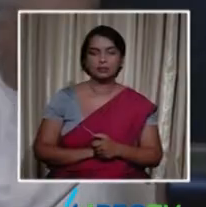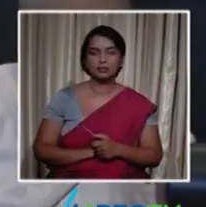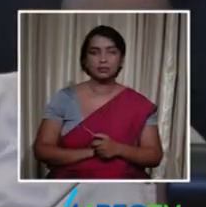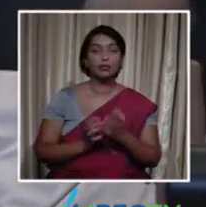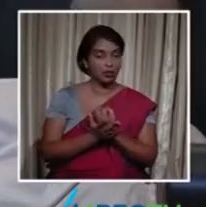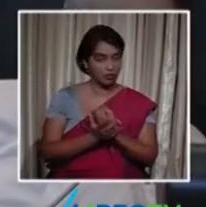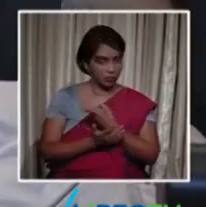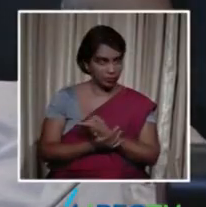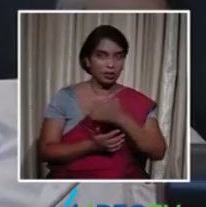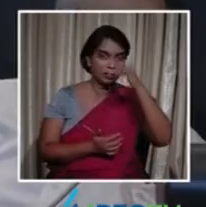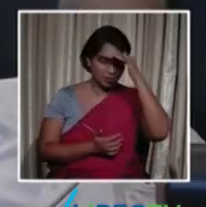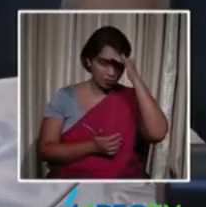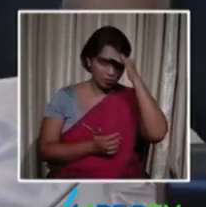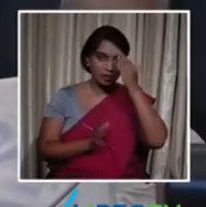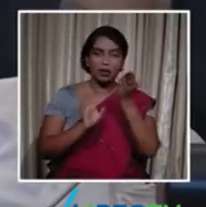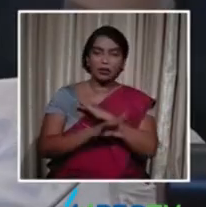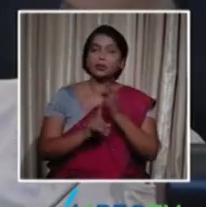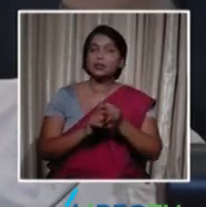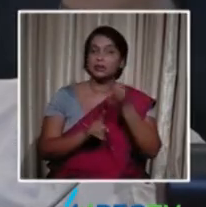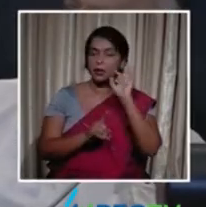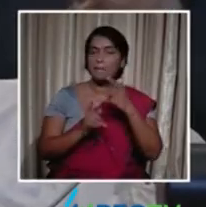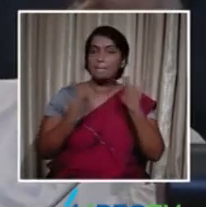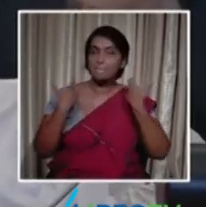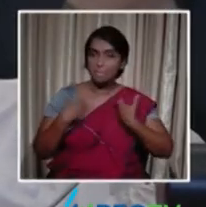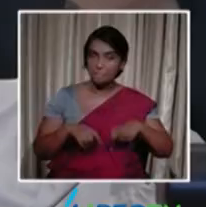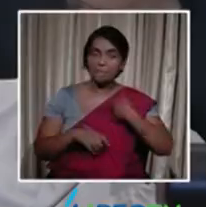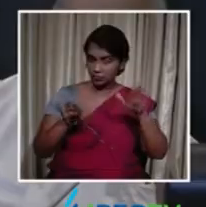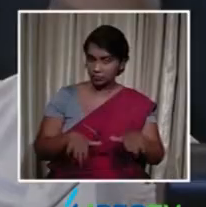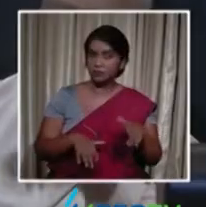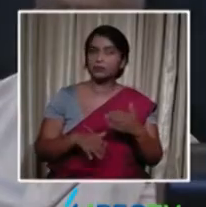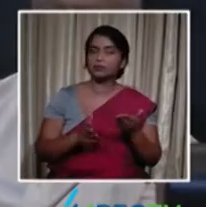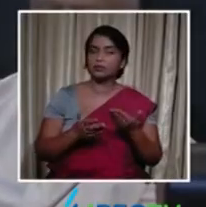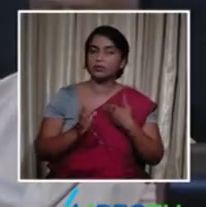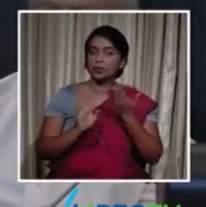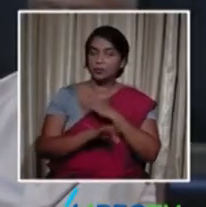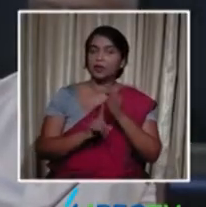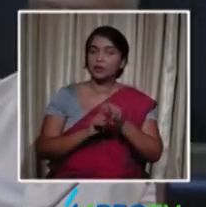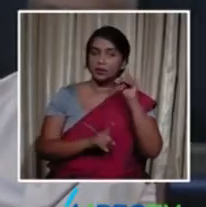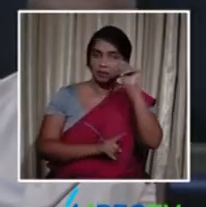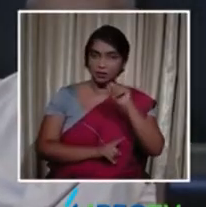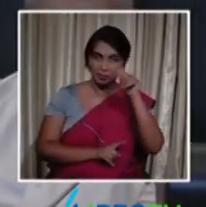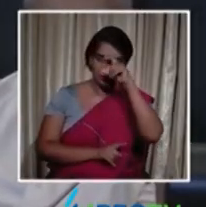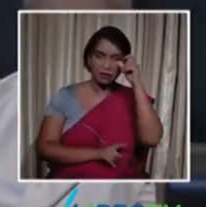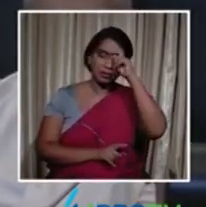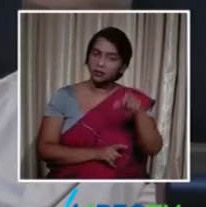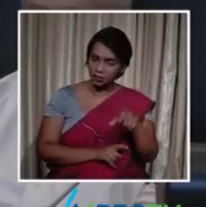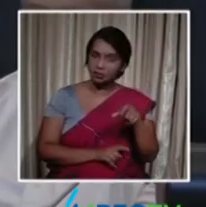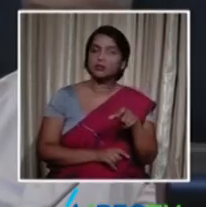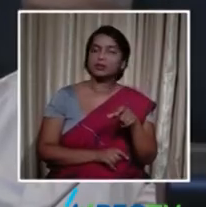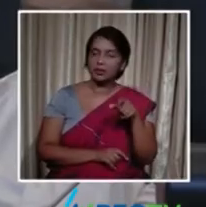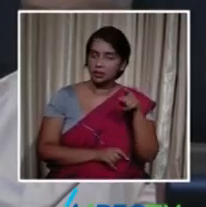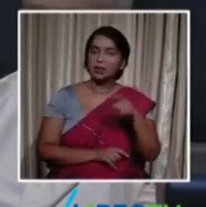පොදුජන පෙරමුණේ නායක හිටපු ජනාධිපති මහින්ද රාජපක්ෂ මහත්මයාගෙන් හිටපු ජනාධිපති මෛත්‍රීපාල සිරිසේන මහත්මයාගෙන්